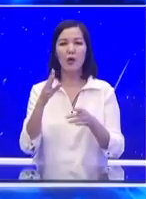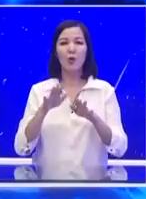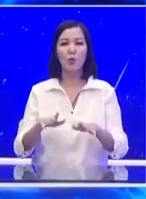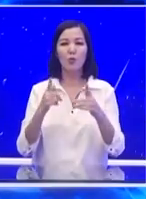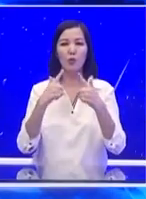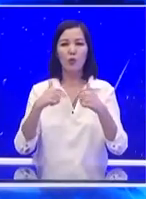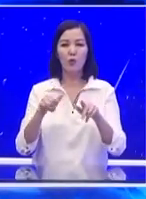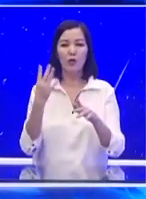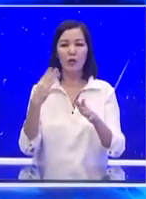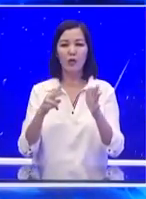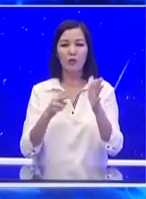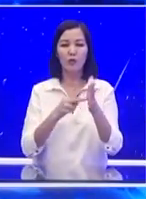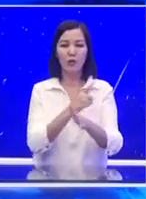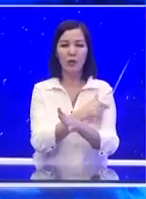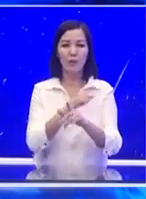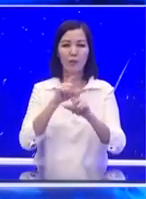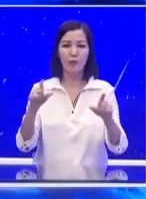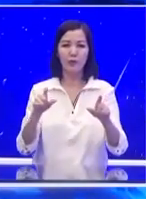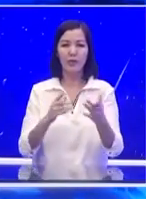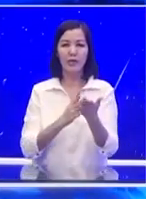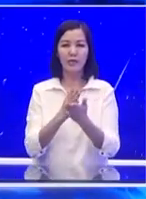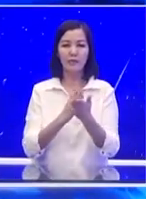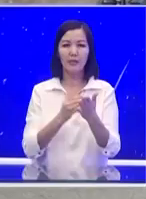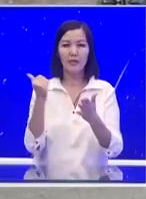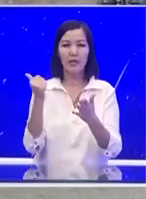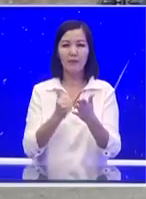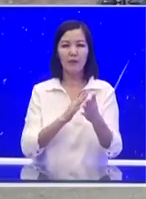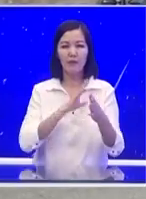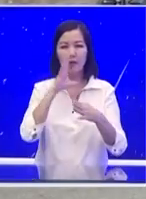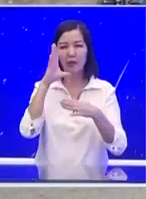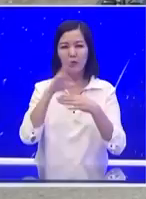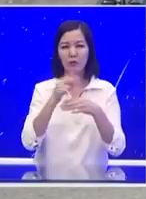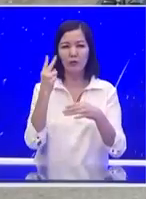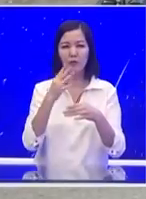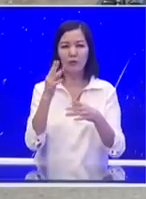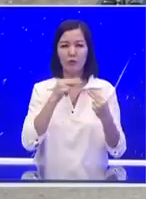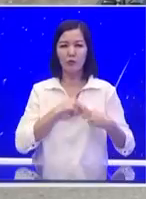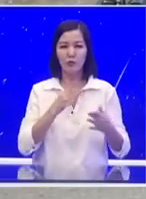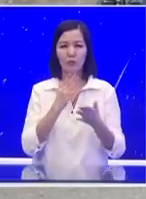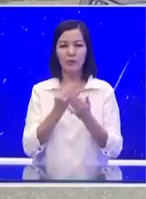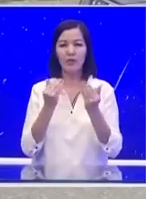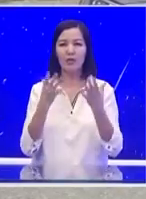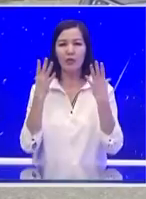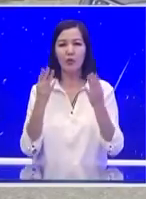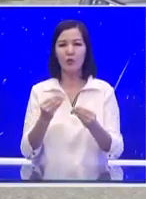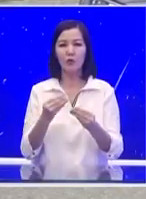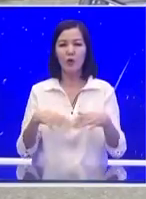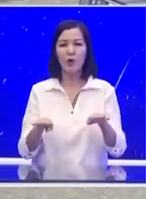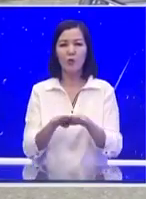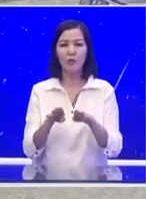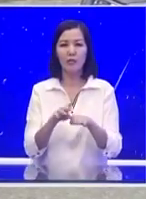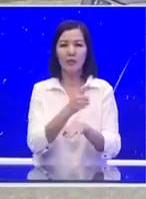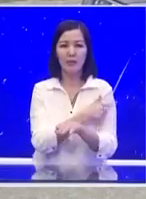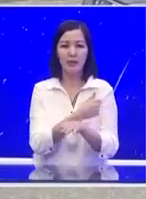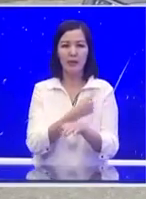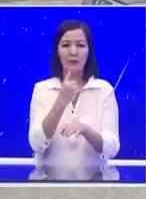57-сі санитарлық посттар. Мұнда қызметкерлер апталап жатып, тәулік бойына 24 сағат жұмыс істейді. Қазіргі таңда осы сынды бекеттер